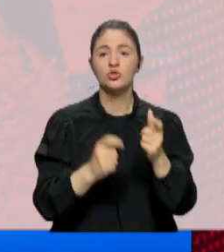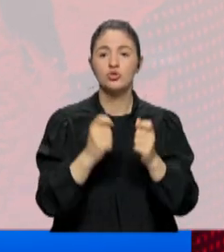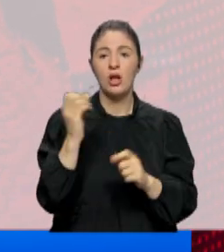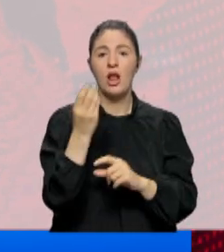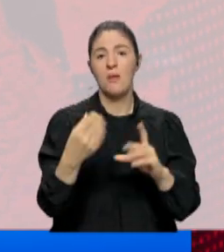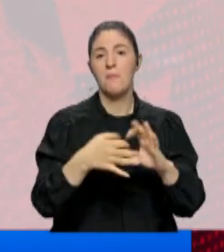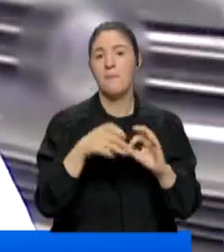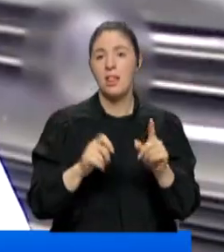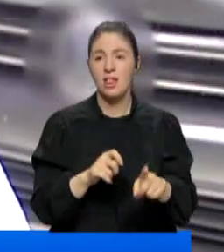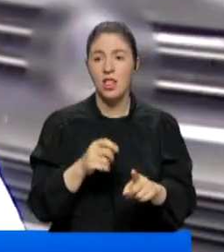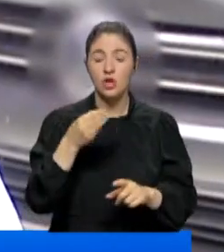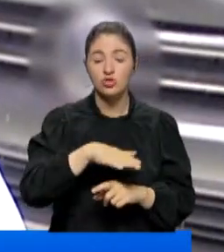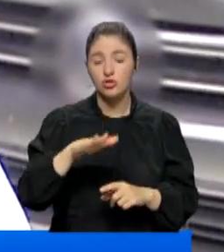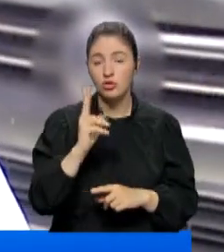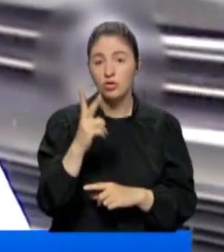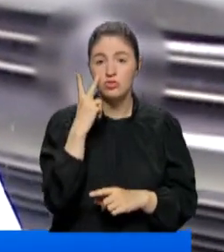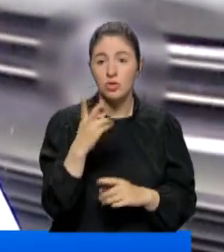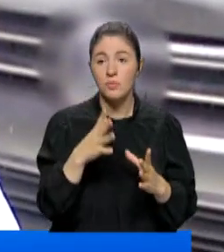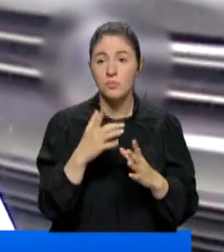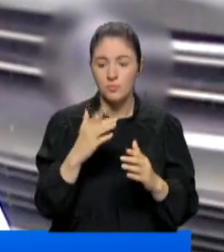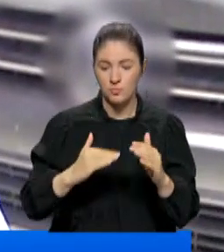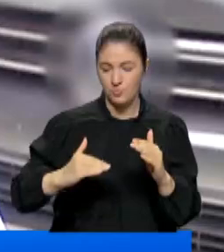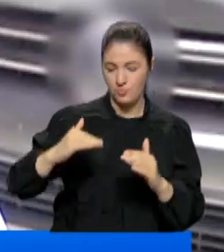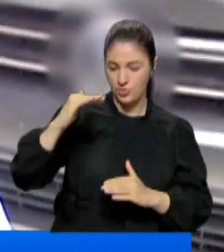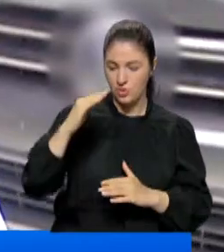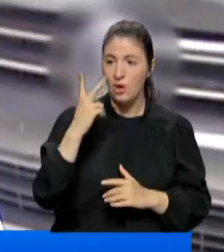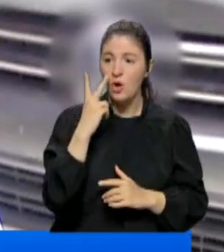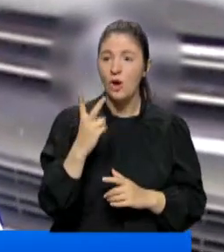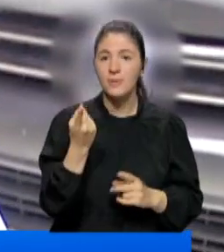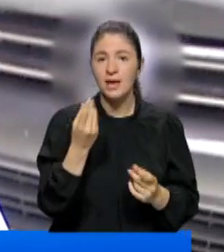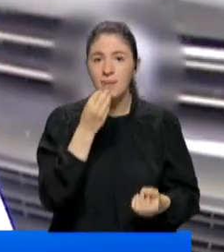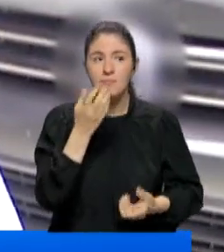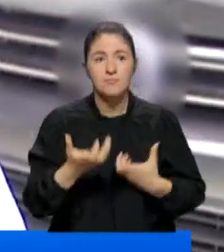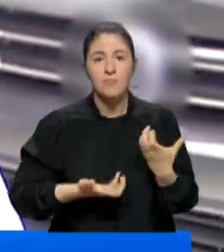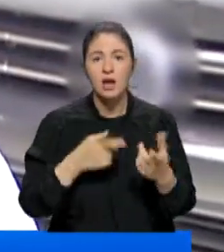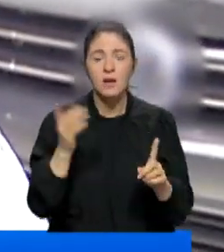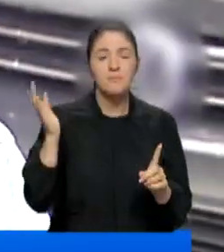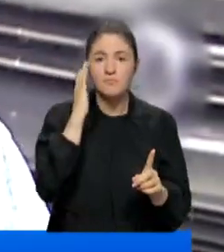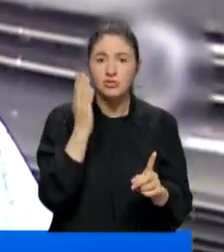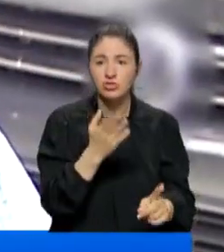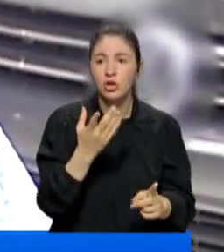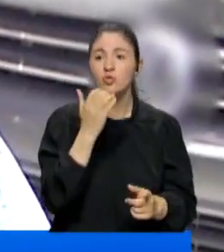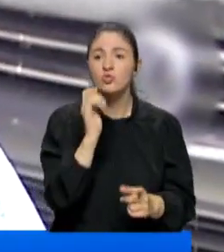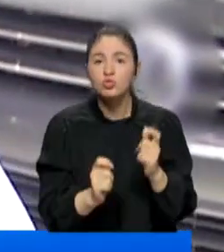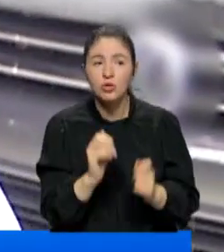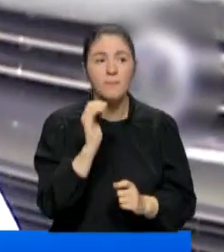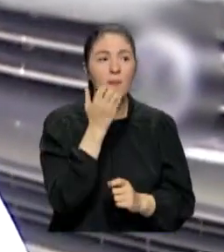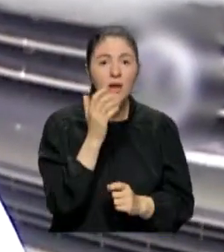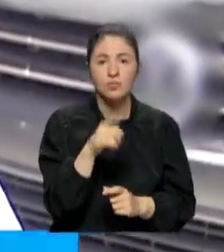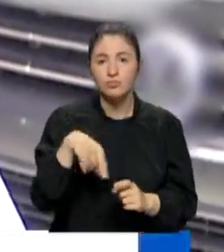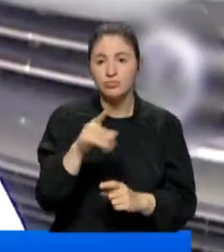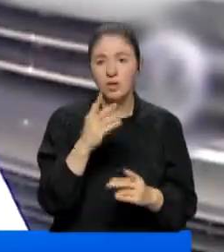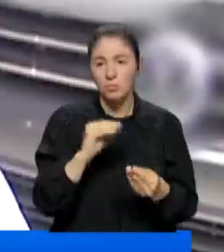de alarm takıldı. Çocuklar açısından büyüme kaynaklı bir besin kaynağı, süt ya da işte peynir bunlar